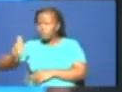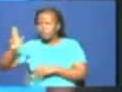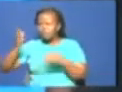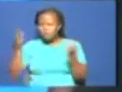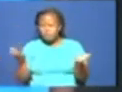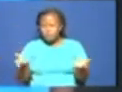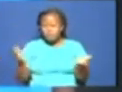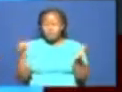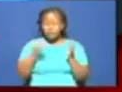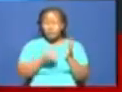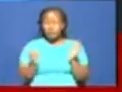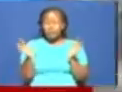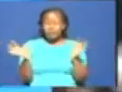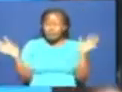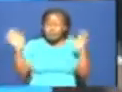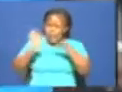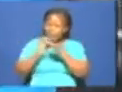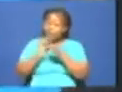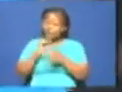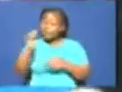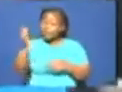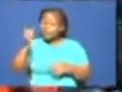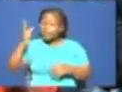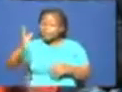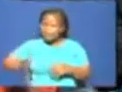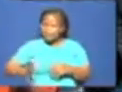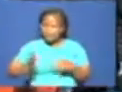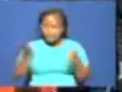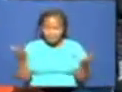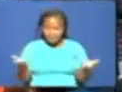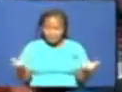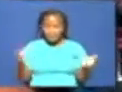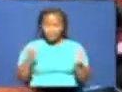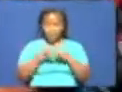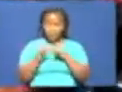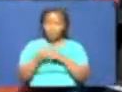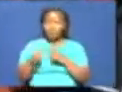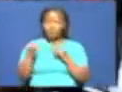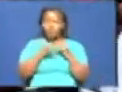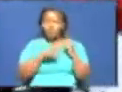tutaleta Wakenya pamoja, na kuna vitu vitano.